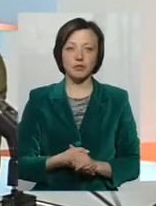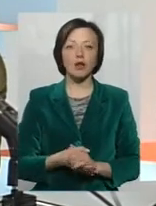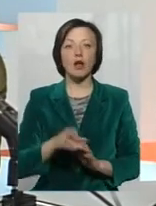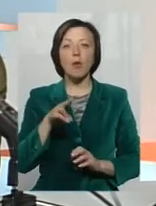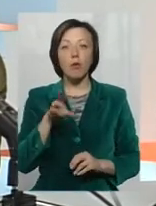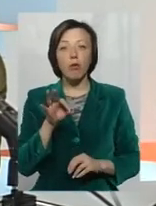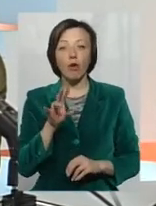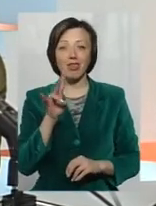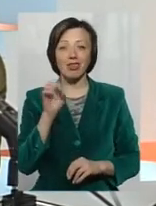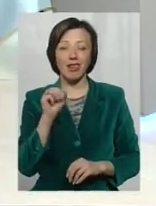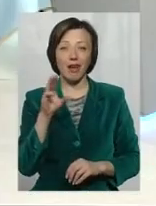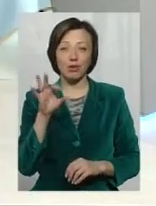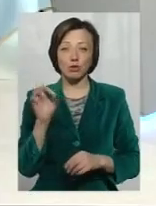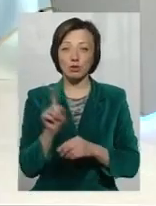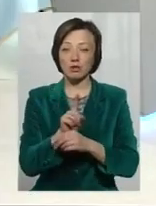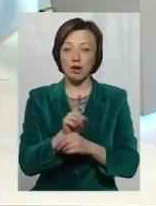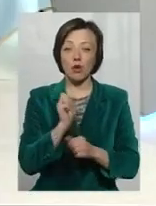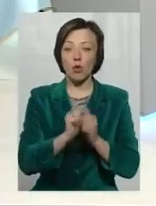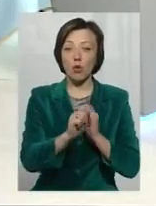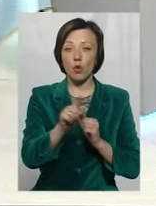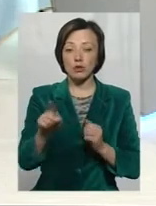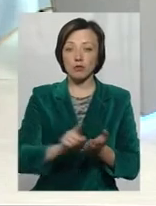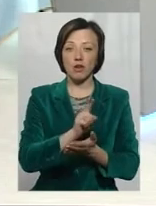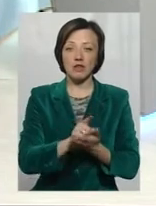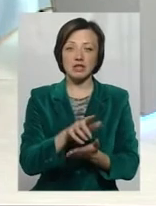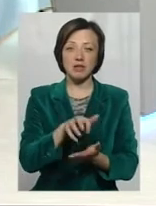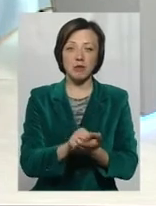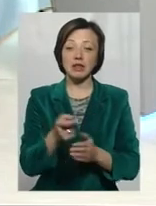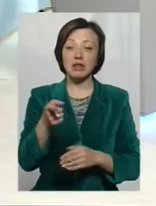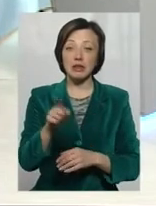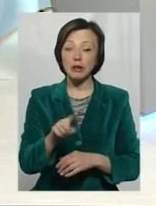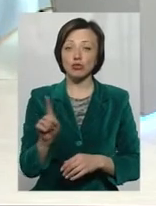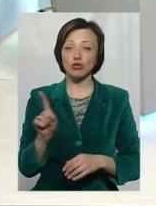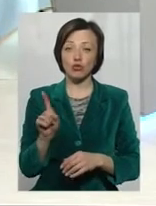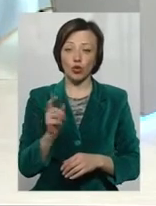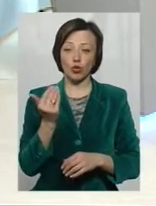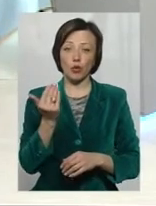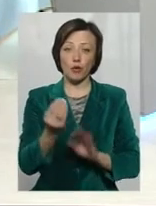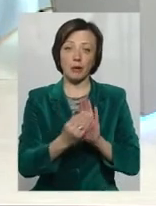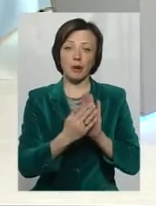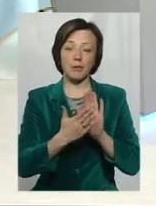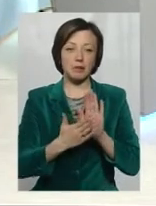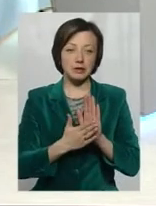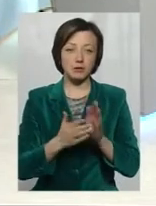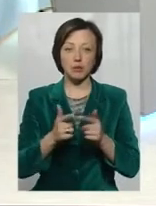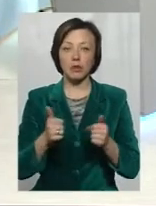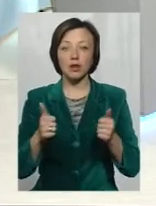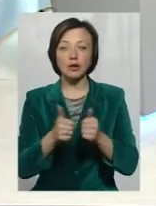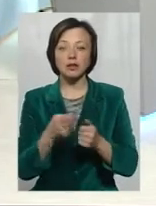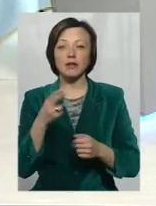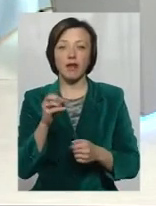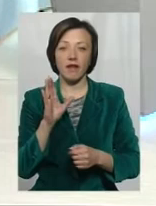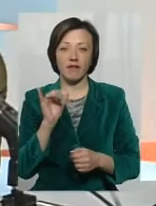НАТОвських стандартах кожен повинен займатися тим, що йому приписано в тому підрозділі, де він проходить